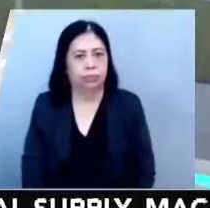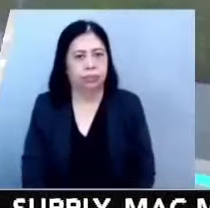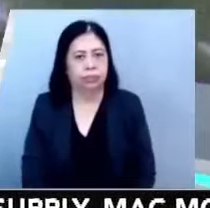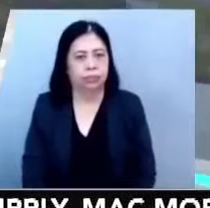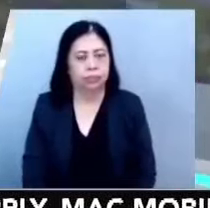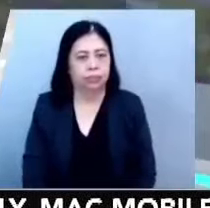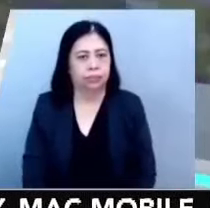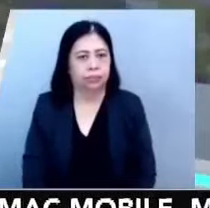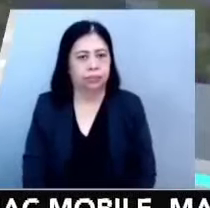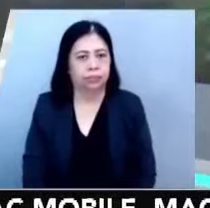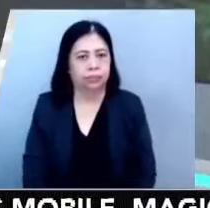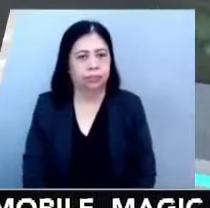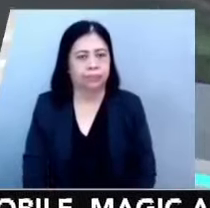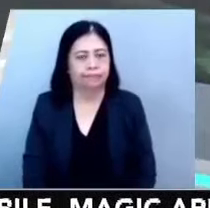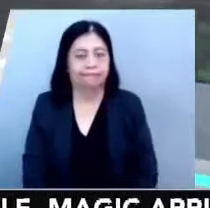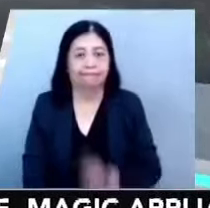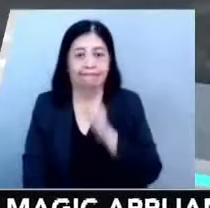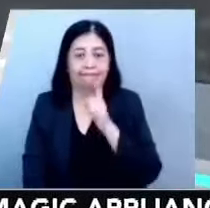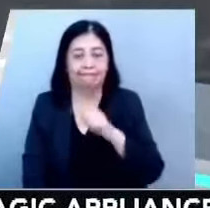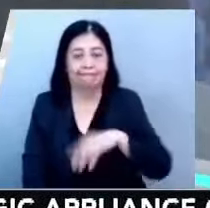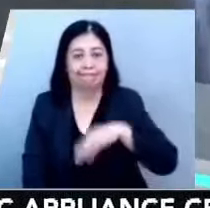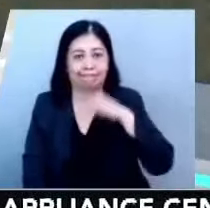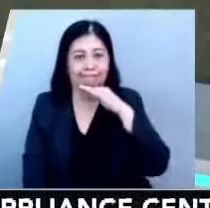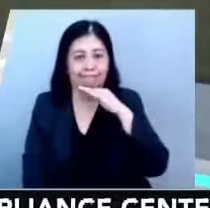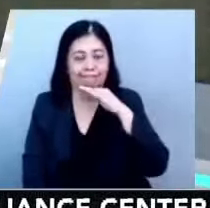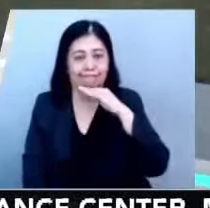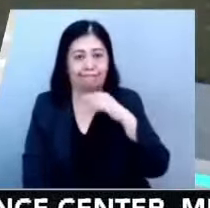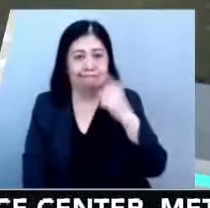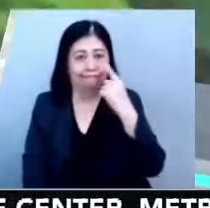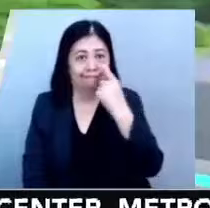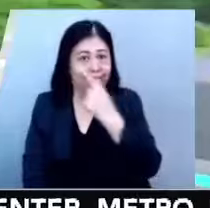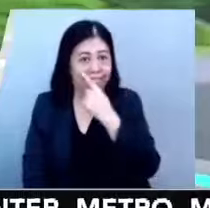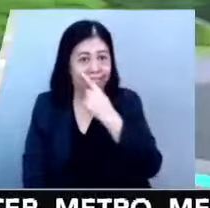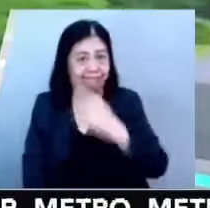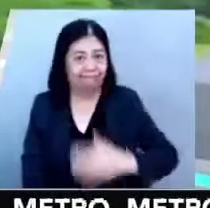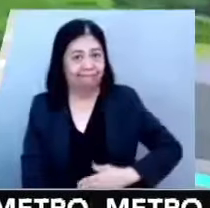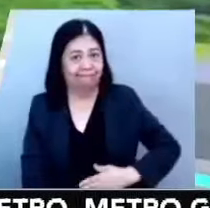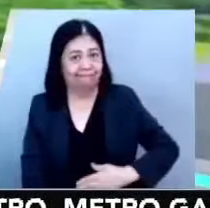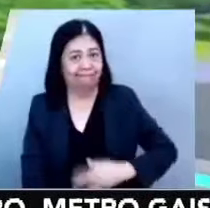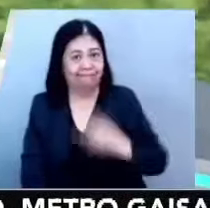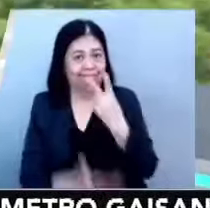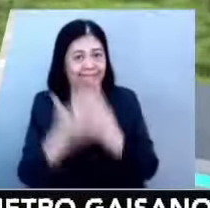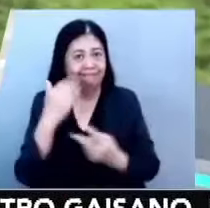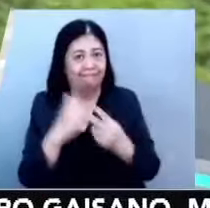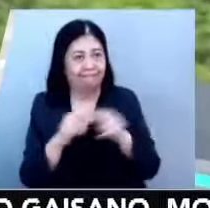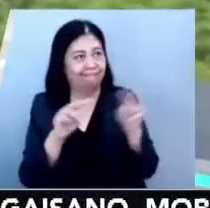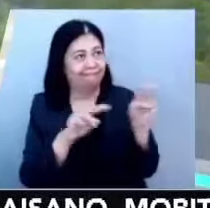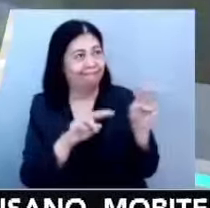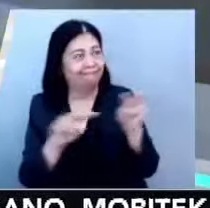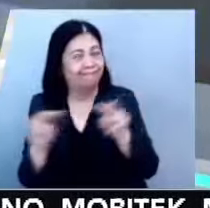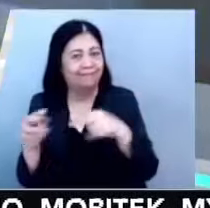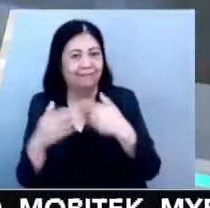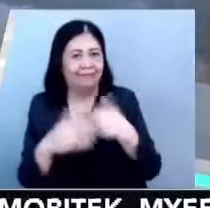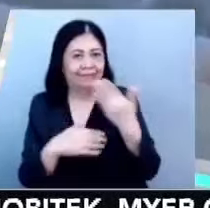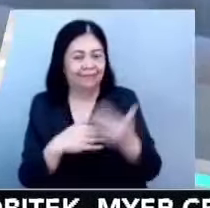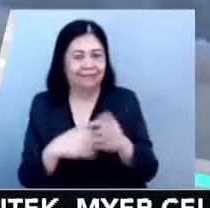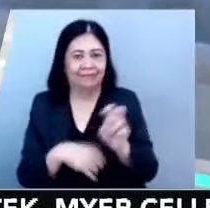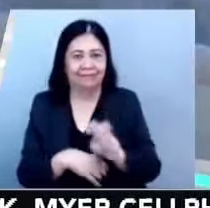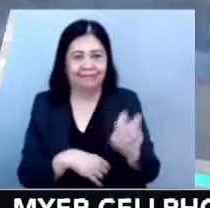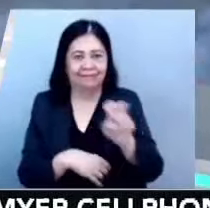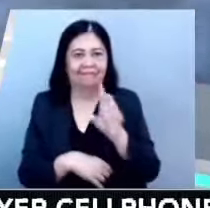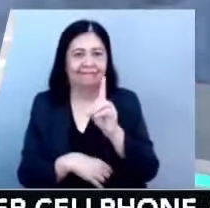Iyak na mabubusog ang tiyan at mata nyo sa mga nakakawaw na tanawin at pagkain sa susunod na biyahe ni Drew. Kung